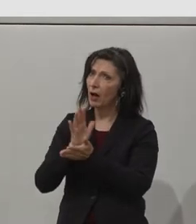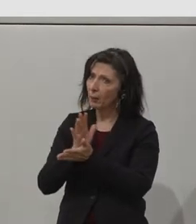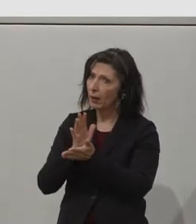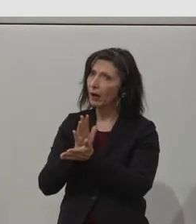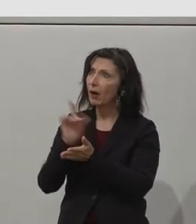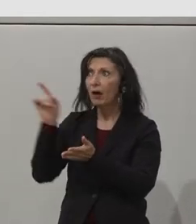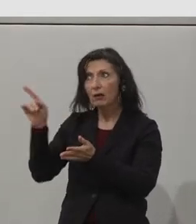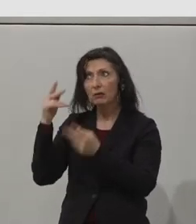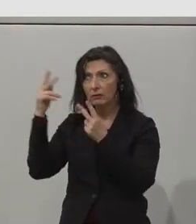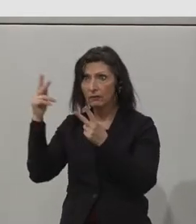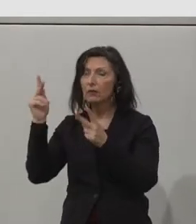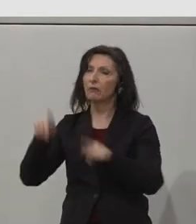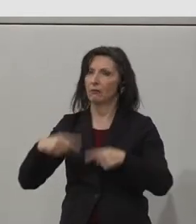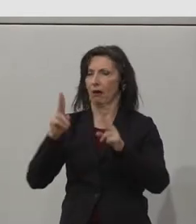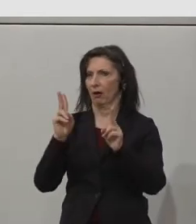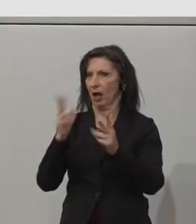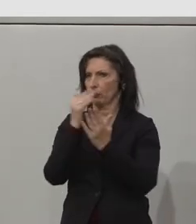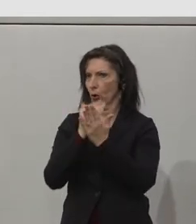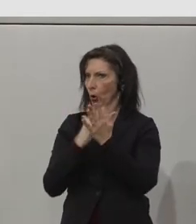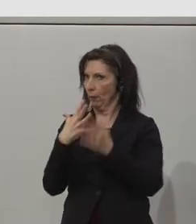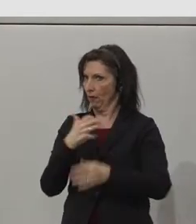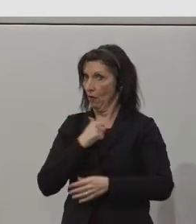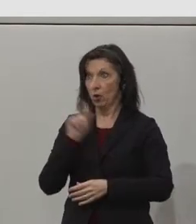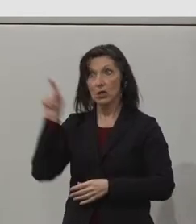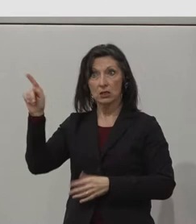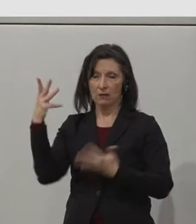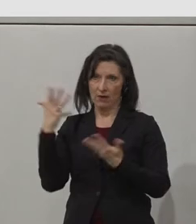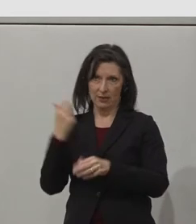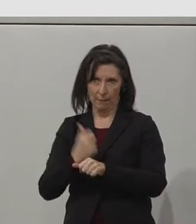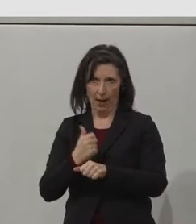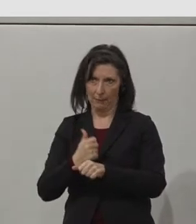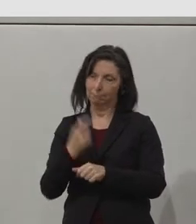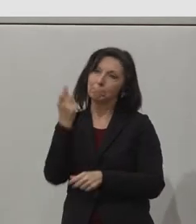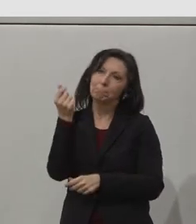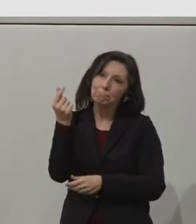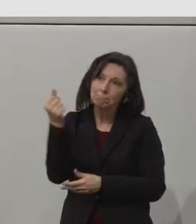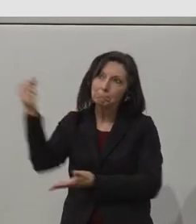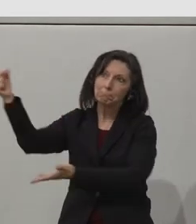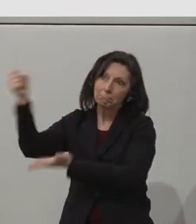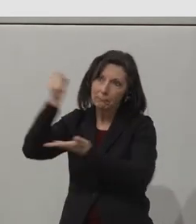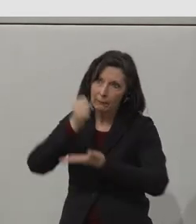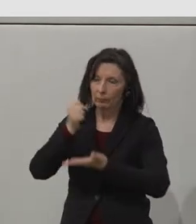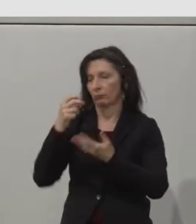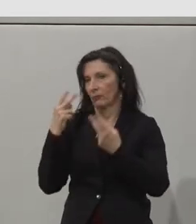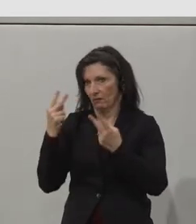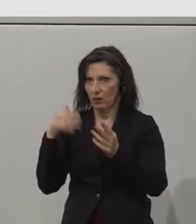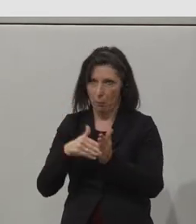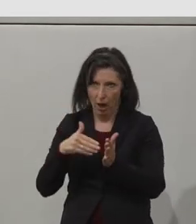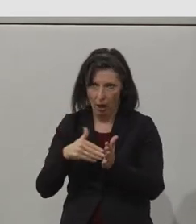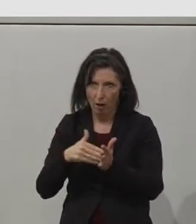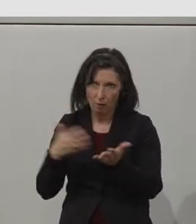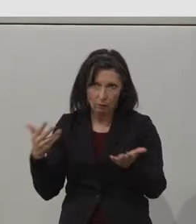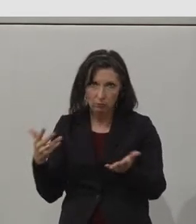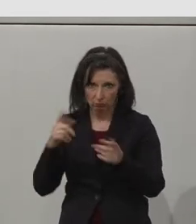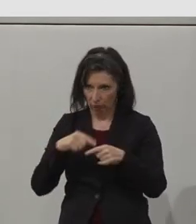The first is financial support, which is crucial to allow us to run our programme. So our partners to provide an